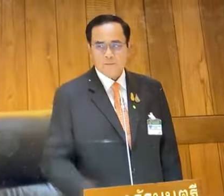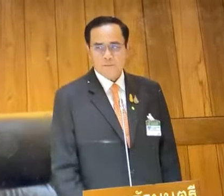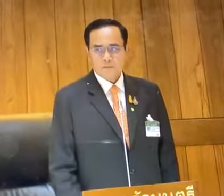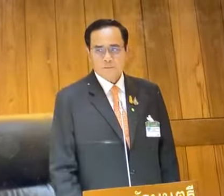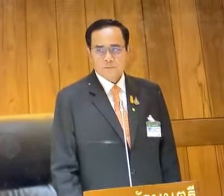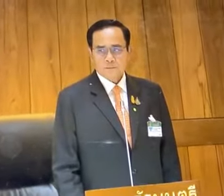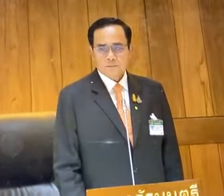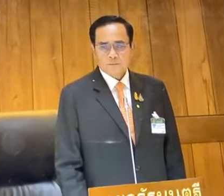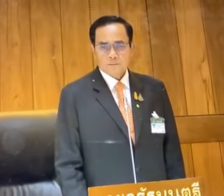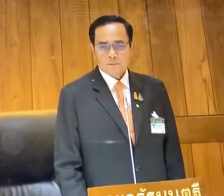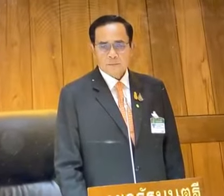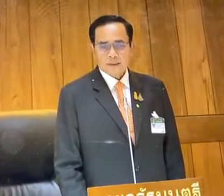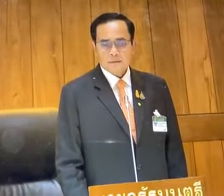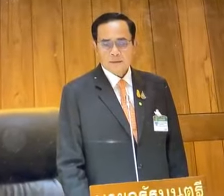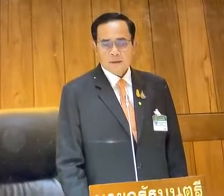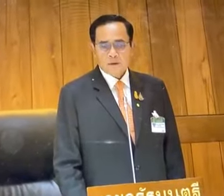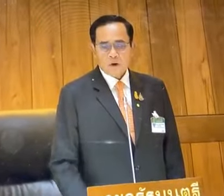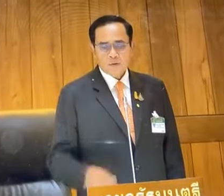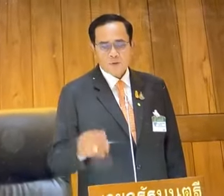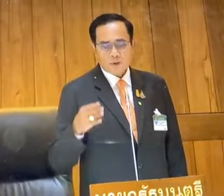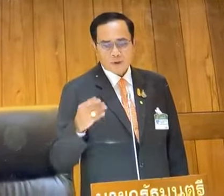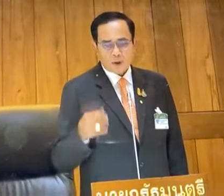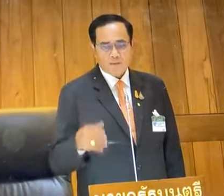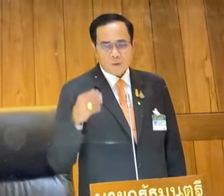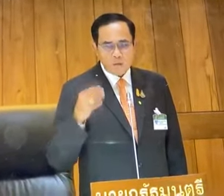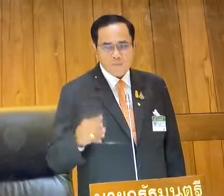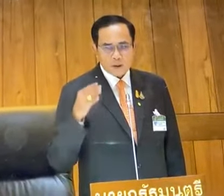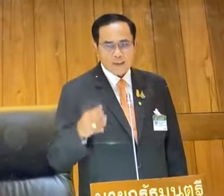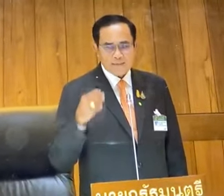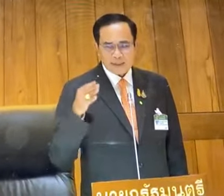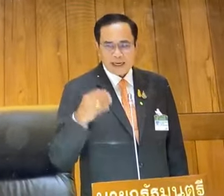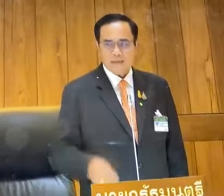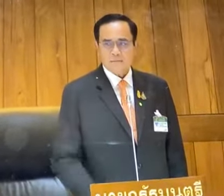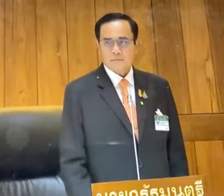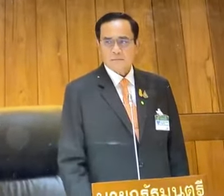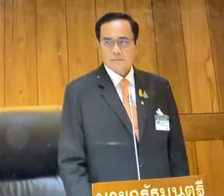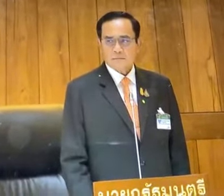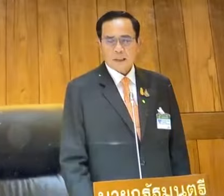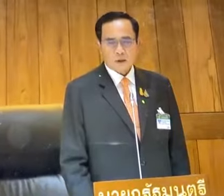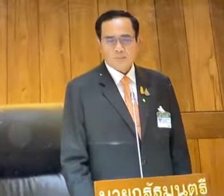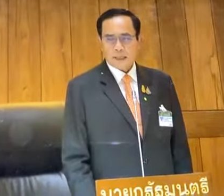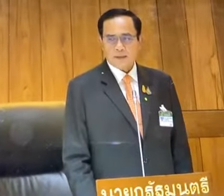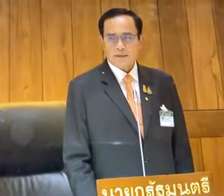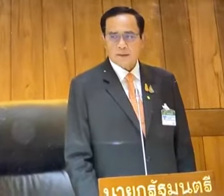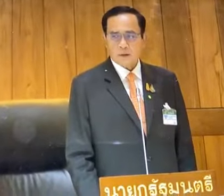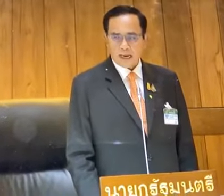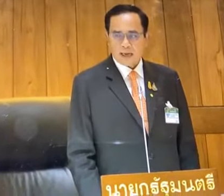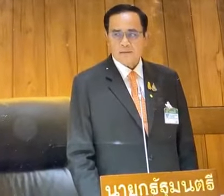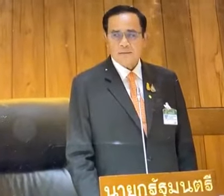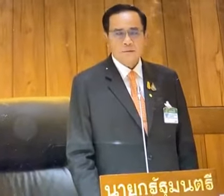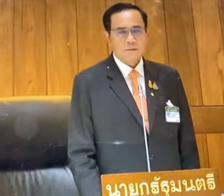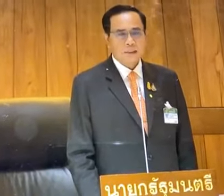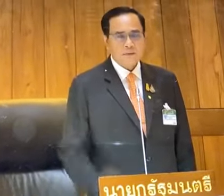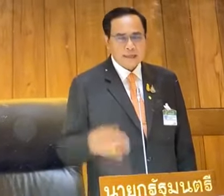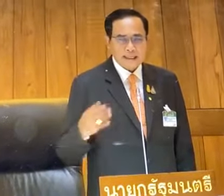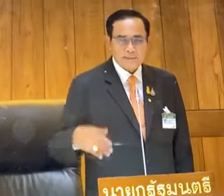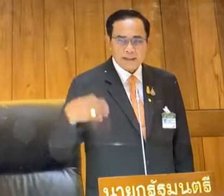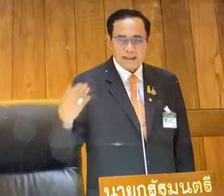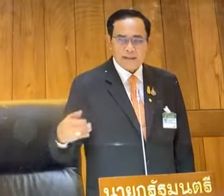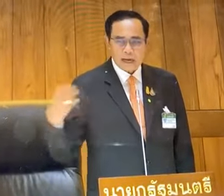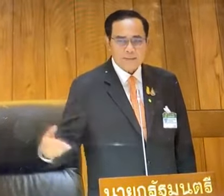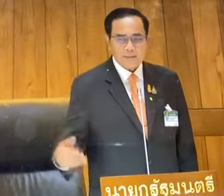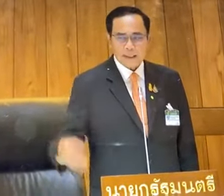กว่าเดิมนะข้อมูลจปทผมเป็นคนนำมาใช้ตลอดไปตลอดมาแล้ววันนี้